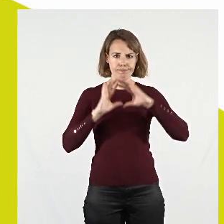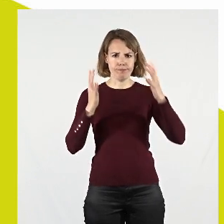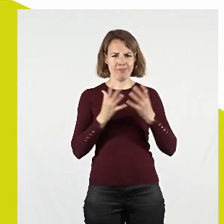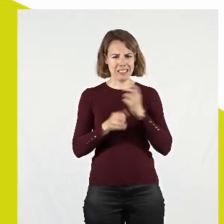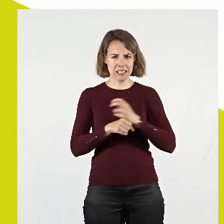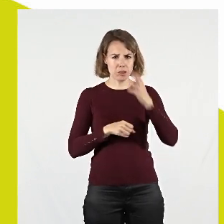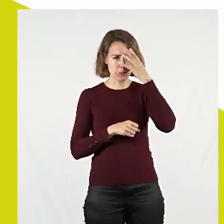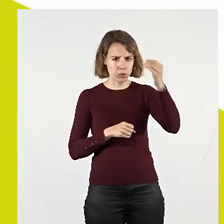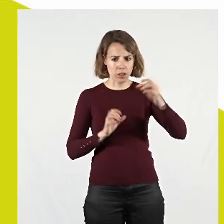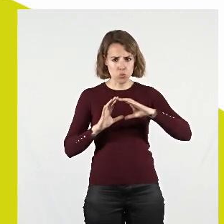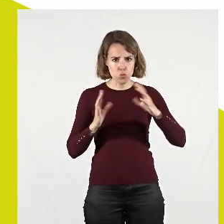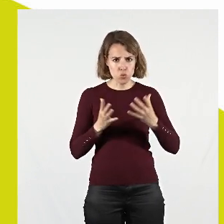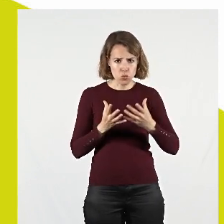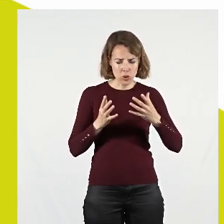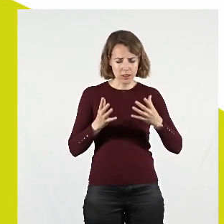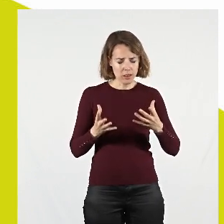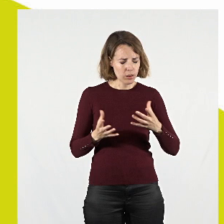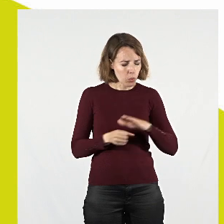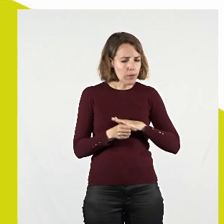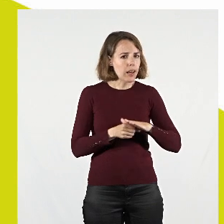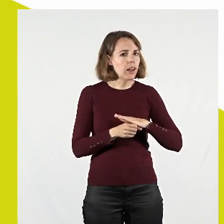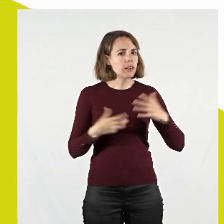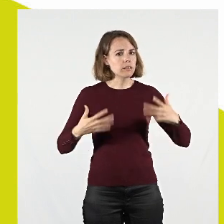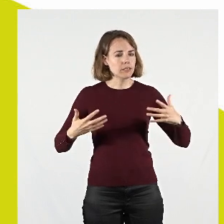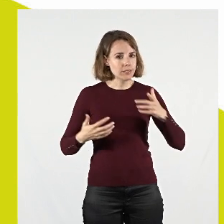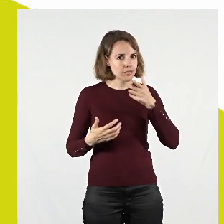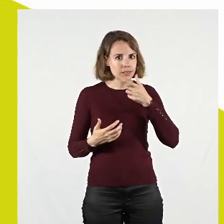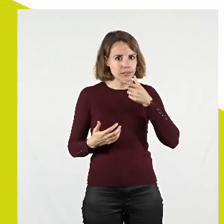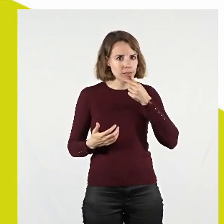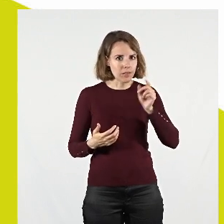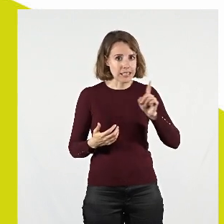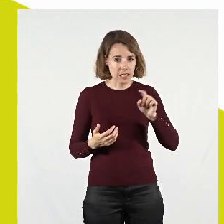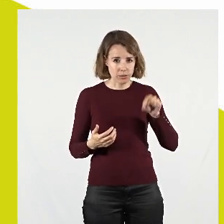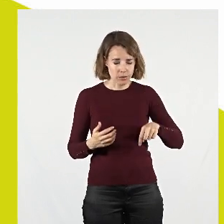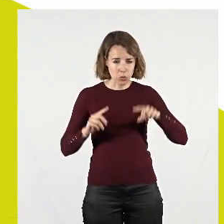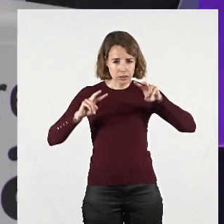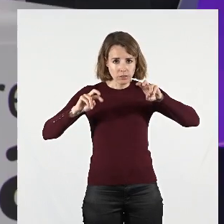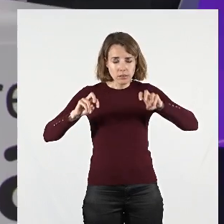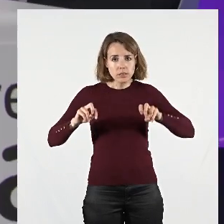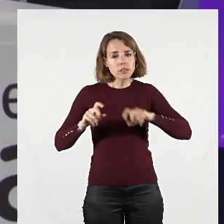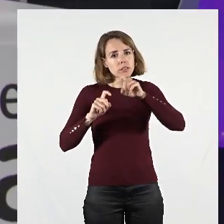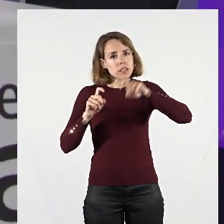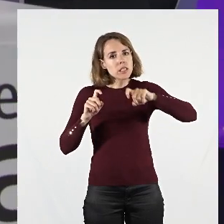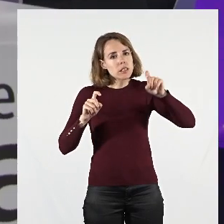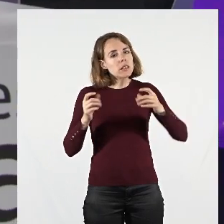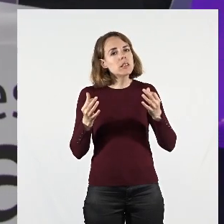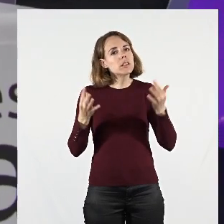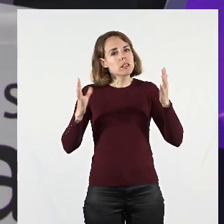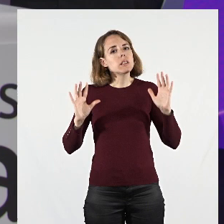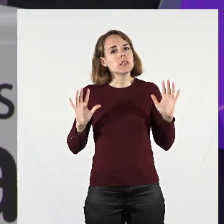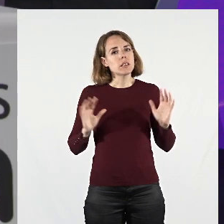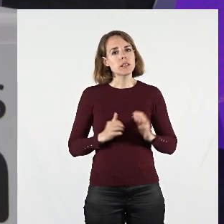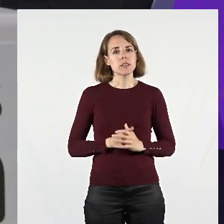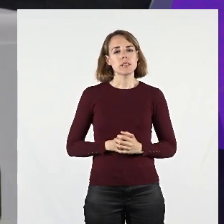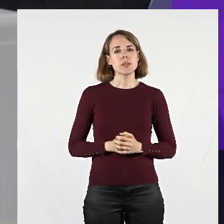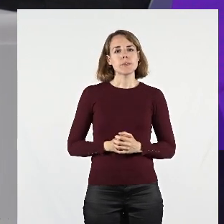une construction intellectuelle et statistique assez subtile, assez délicate.